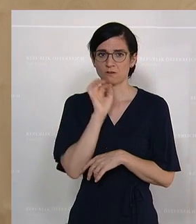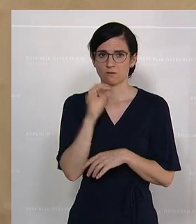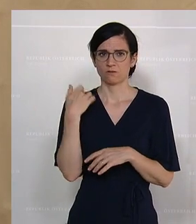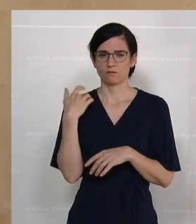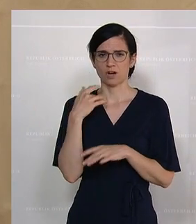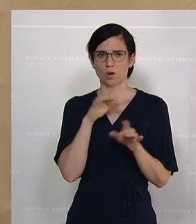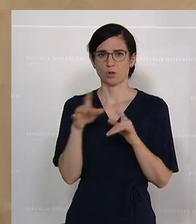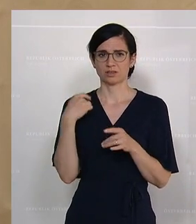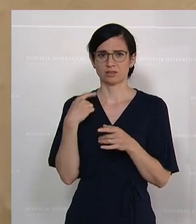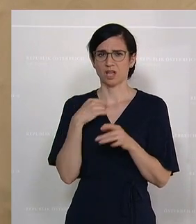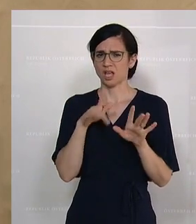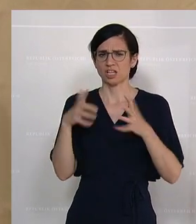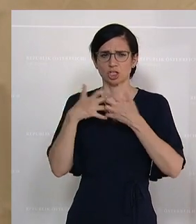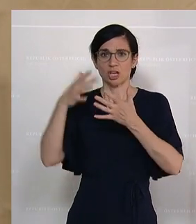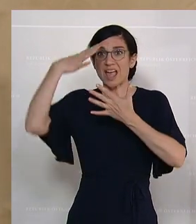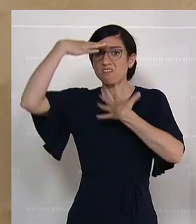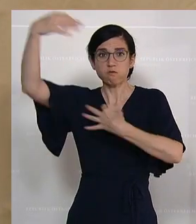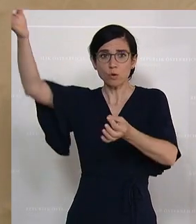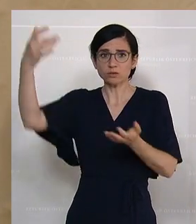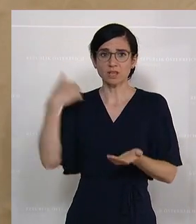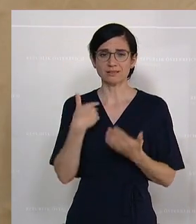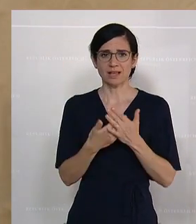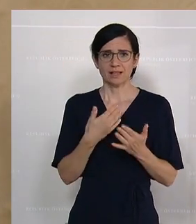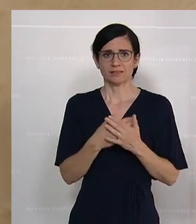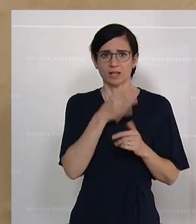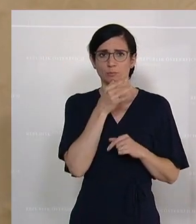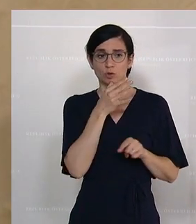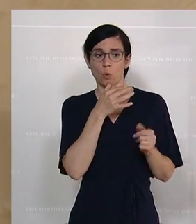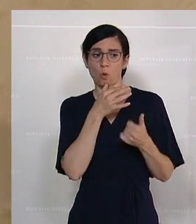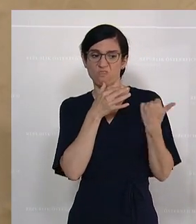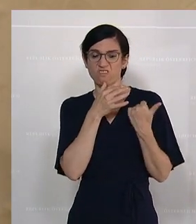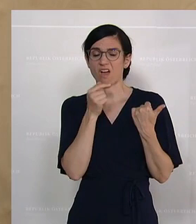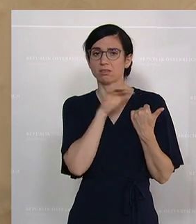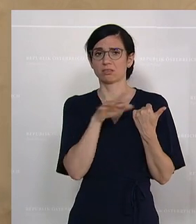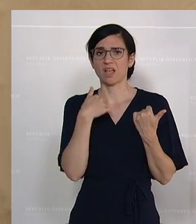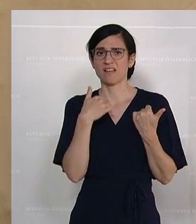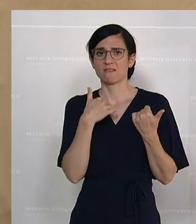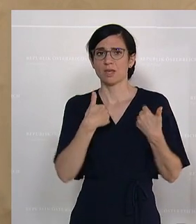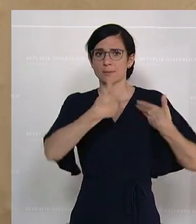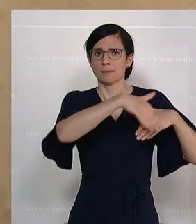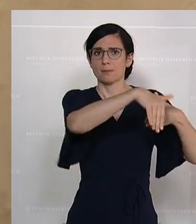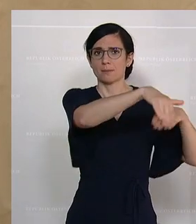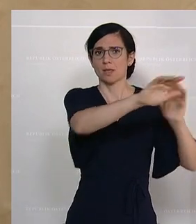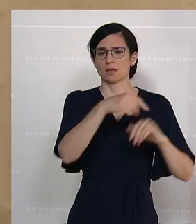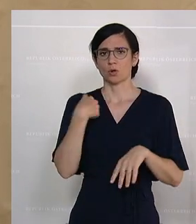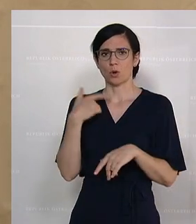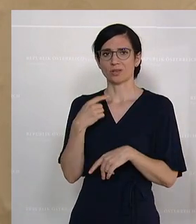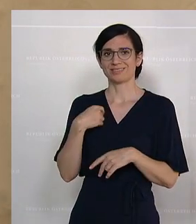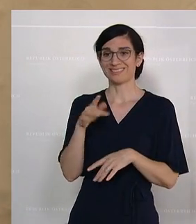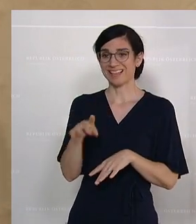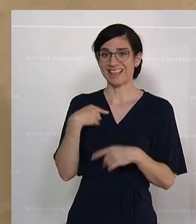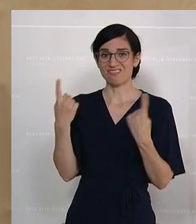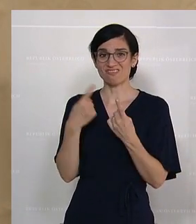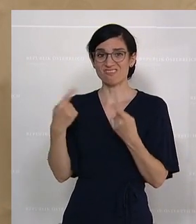ein rein gescriptete story war um den norbert hofer in eine ecke zu stehen wo er absolut nicht hingehört und dann waren da so schamlos und an einem werbe preis dafür